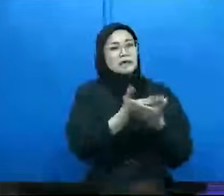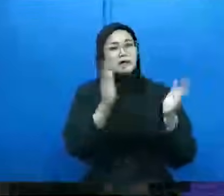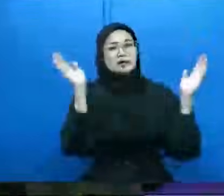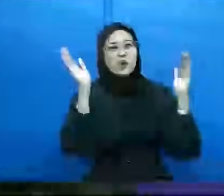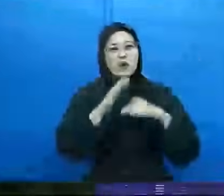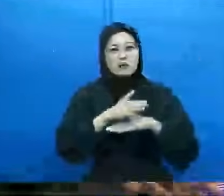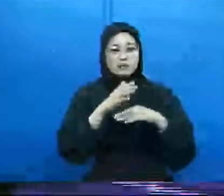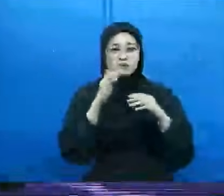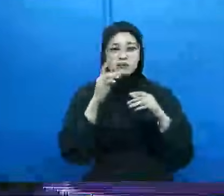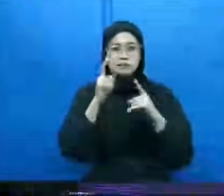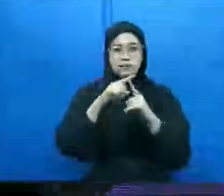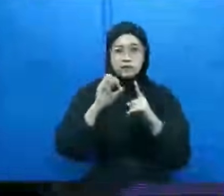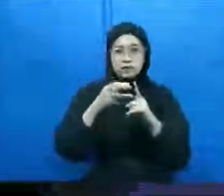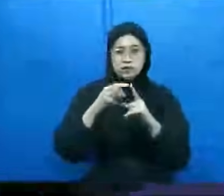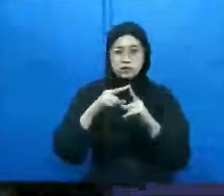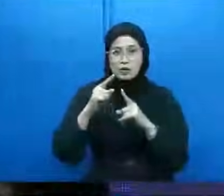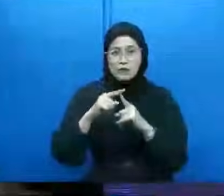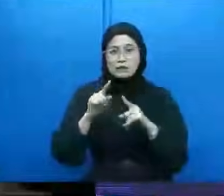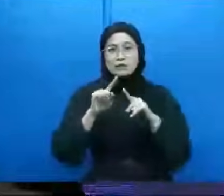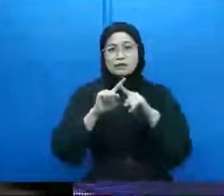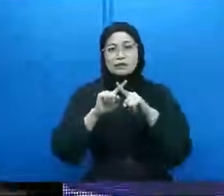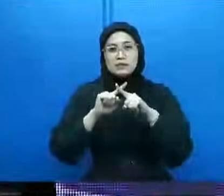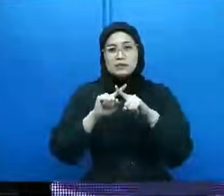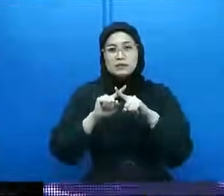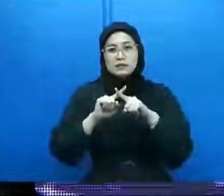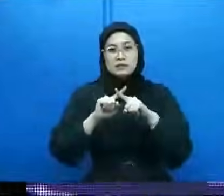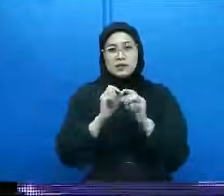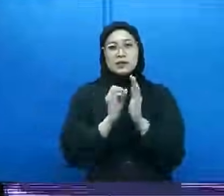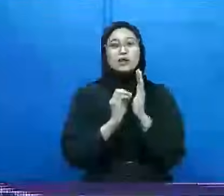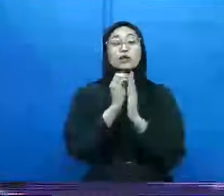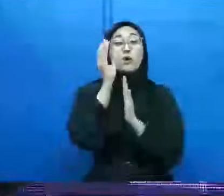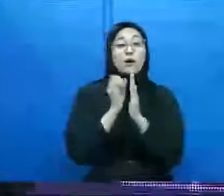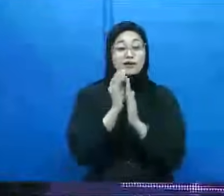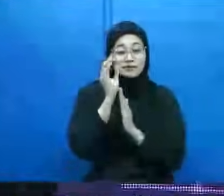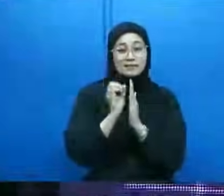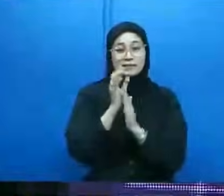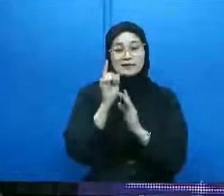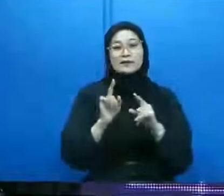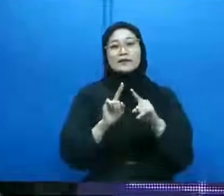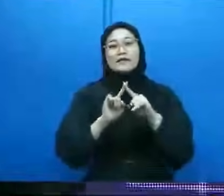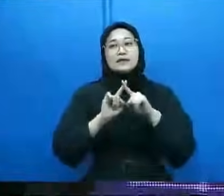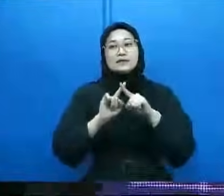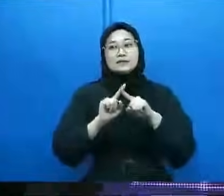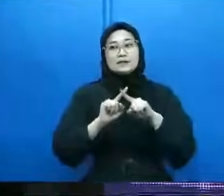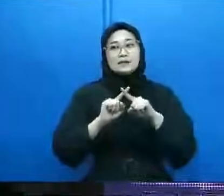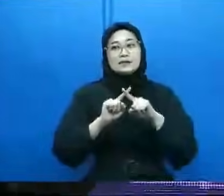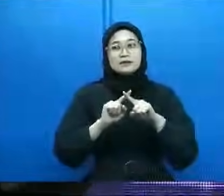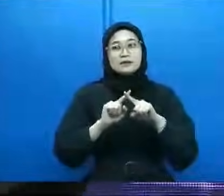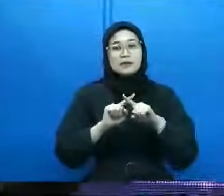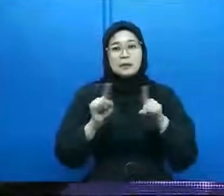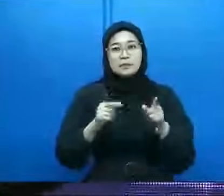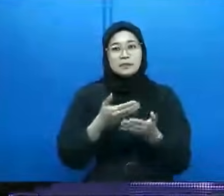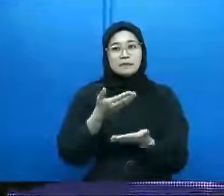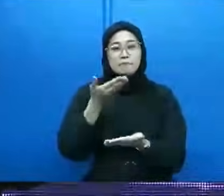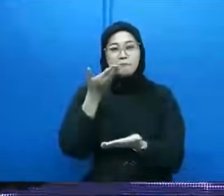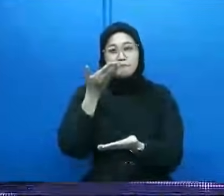diminta kemudian datang ke masjid untuk tobat sepenuhnya. Tapi hal pertama kali kata para ulama, datangi majlis ilmu, minta pendapat ulama,